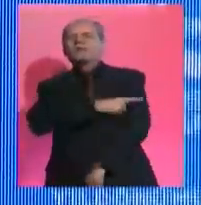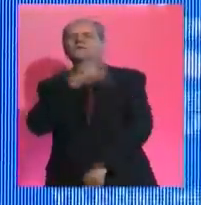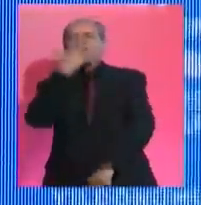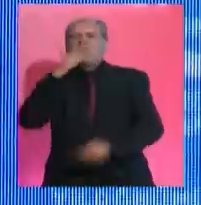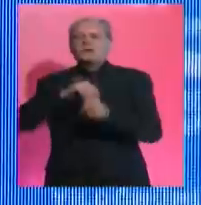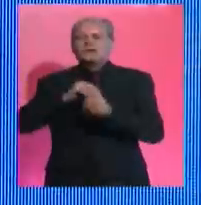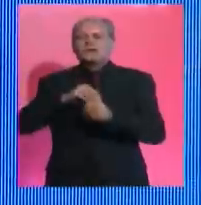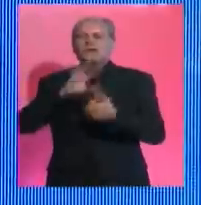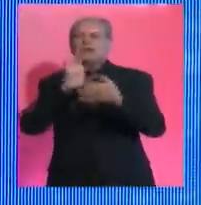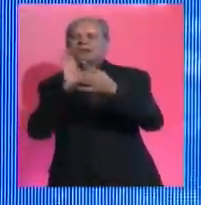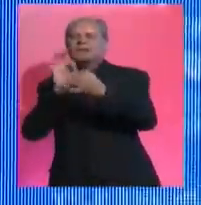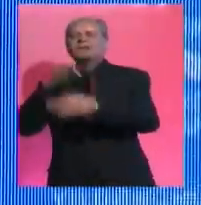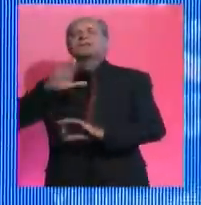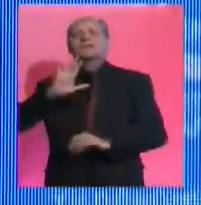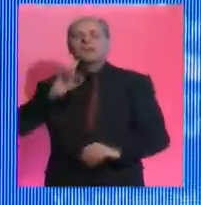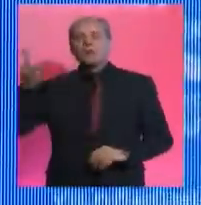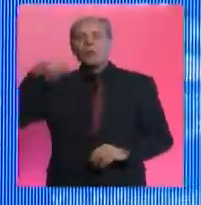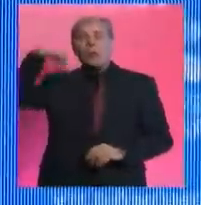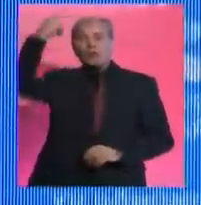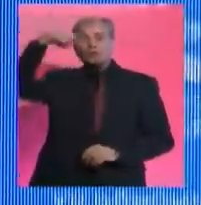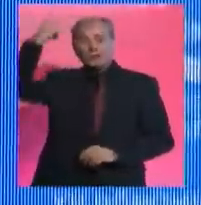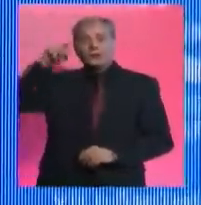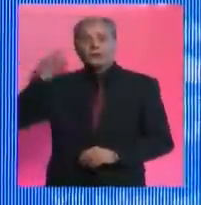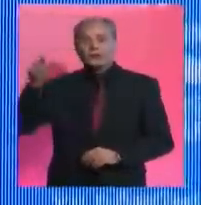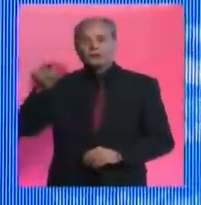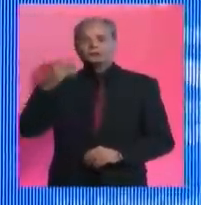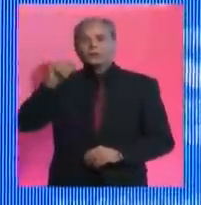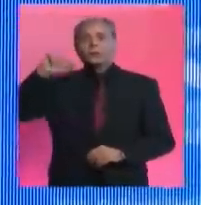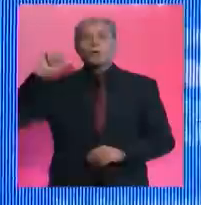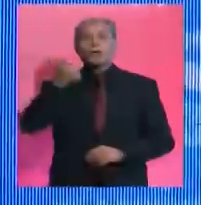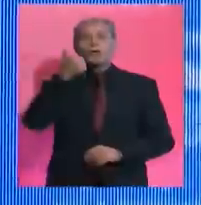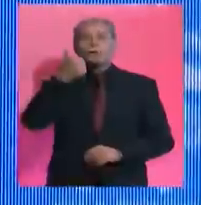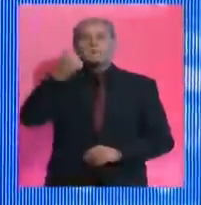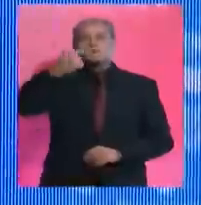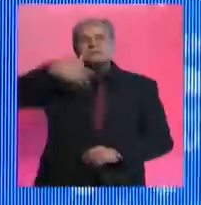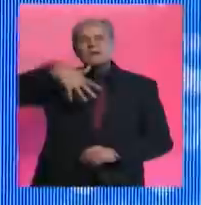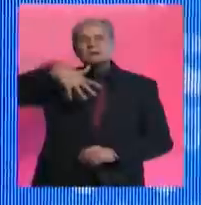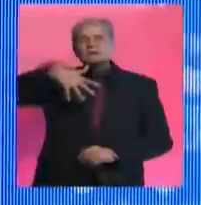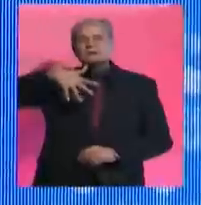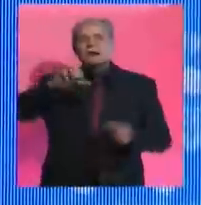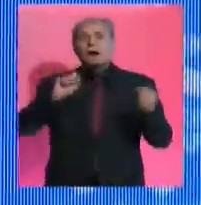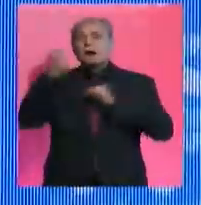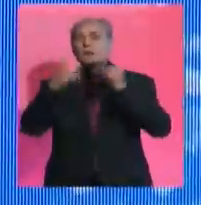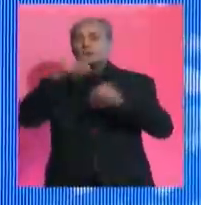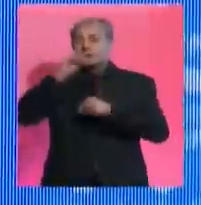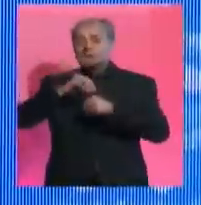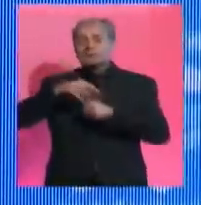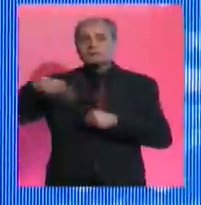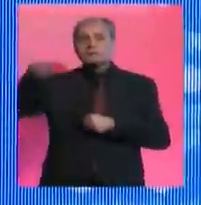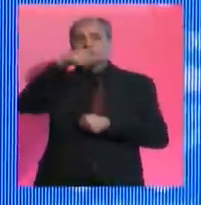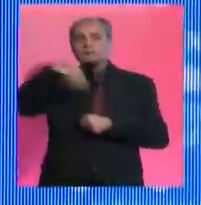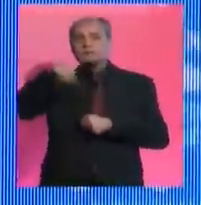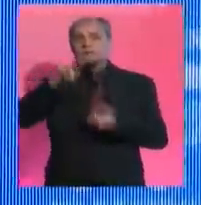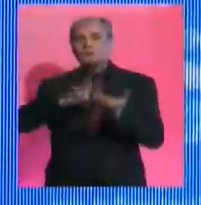değildir Onun hocalığı aynı zamanda ömrünü verdiği bir siyasi hareketin siz değerli